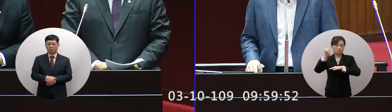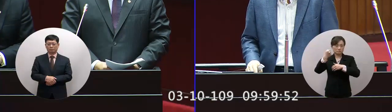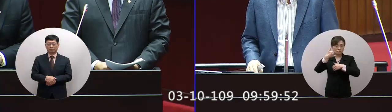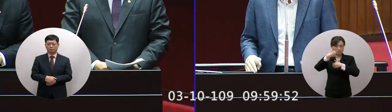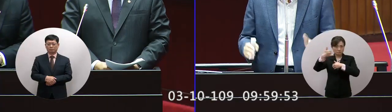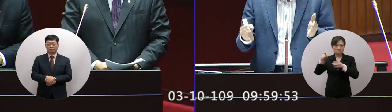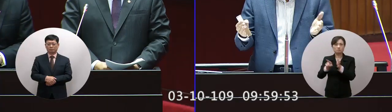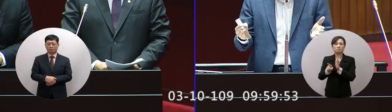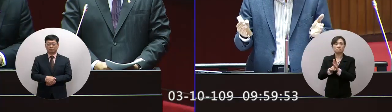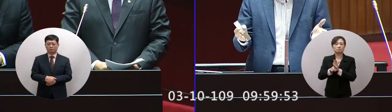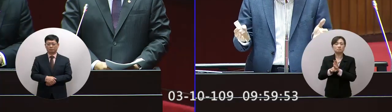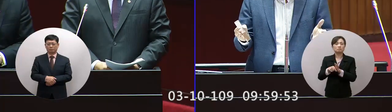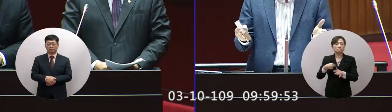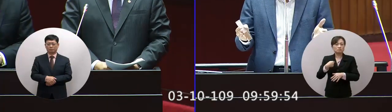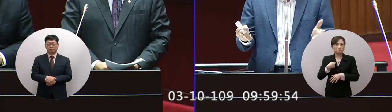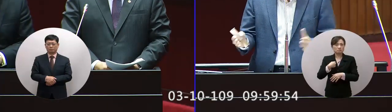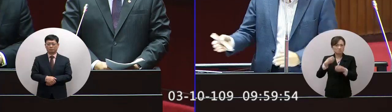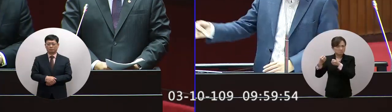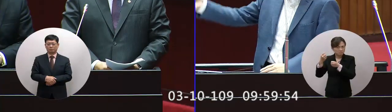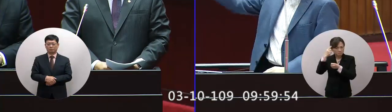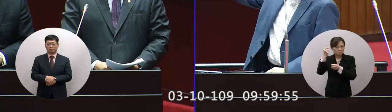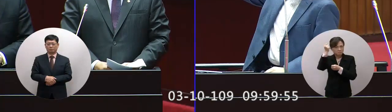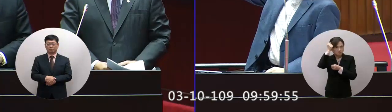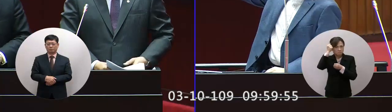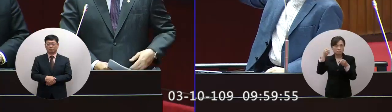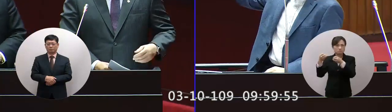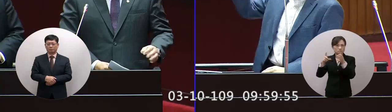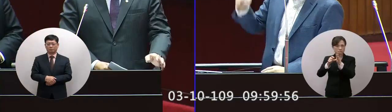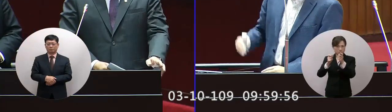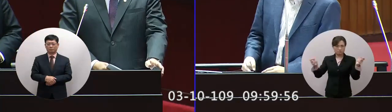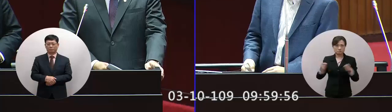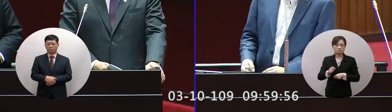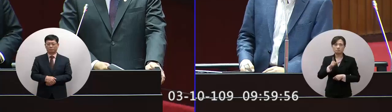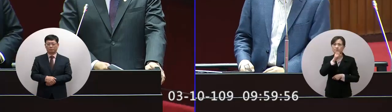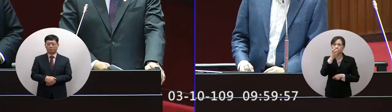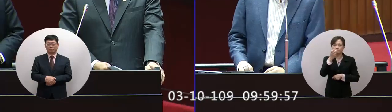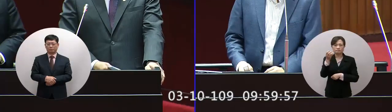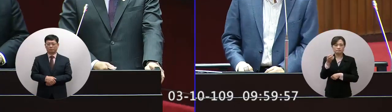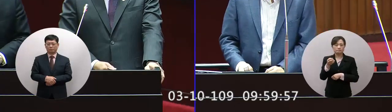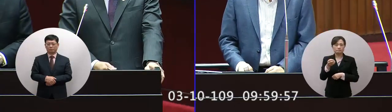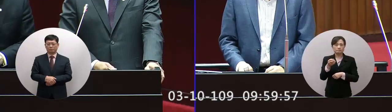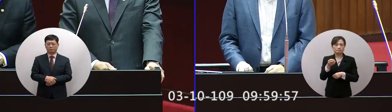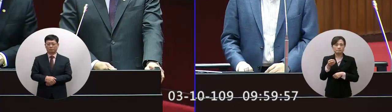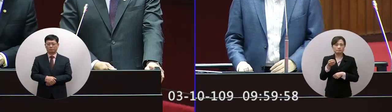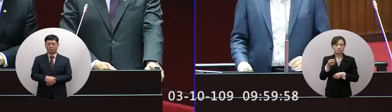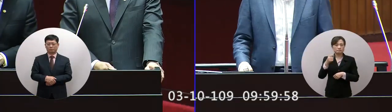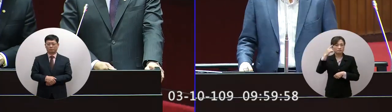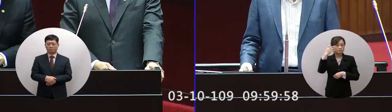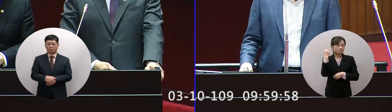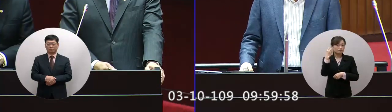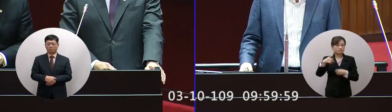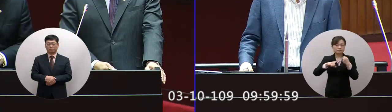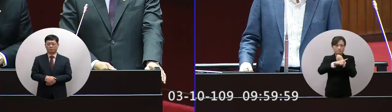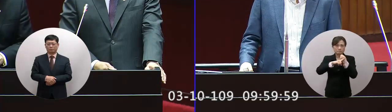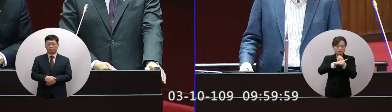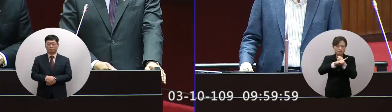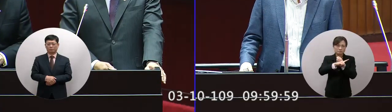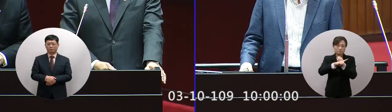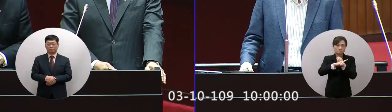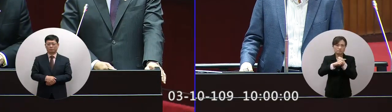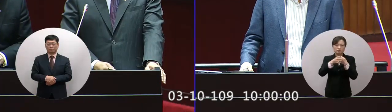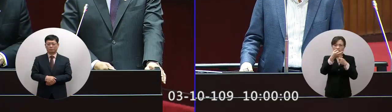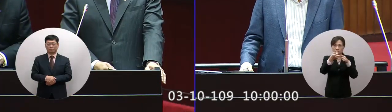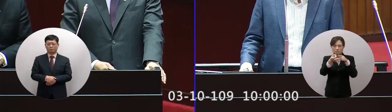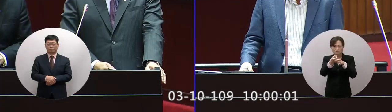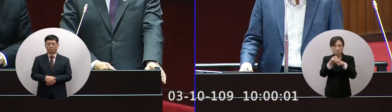久，因为中央似乎在这个创新研发中心经费给不给上面一直有一